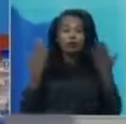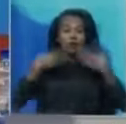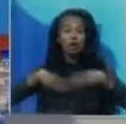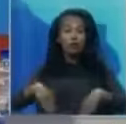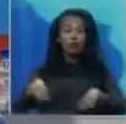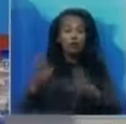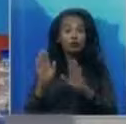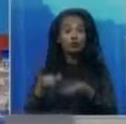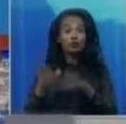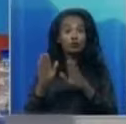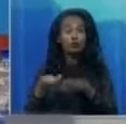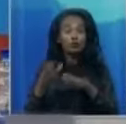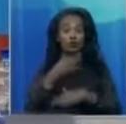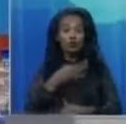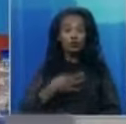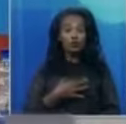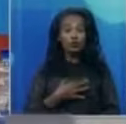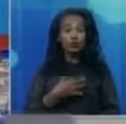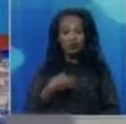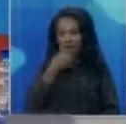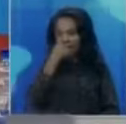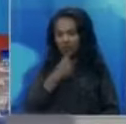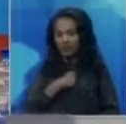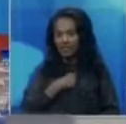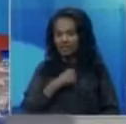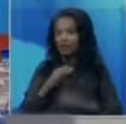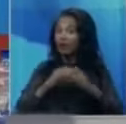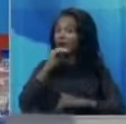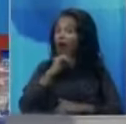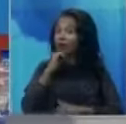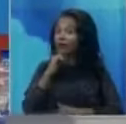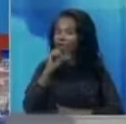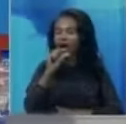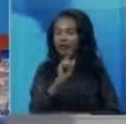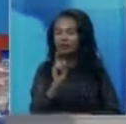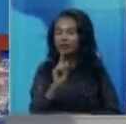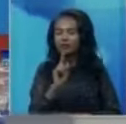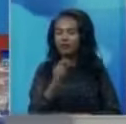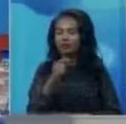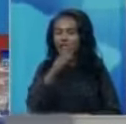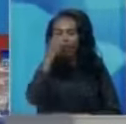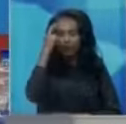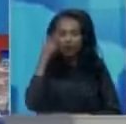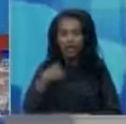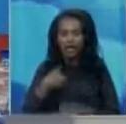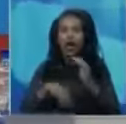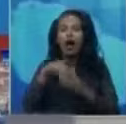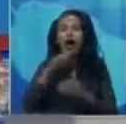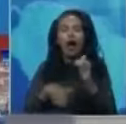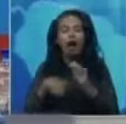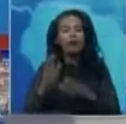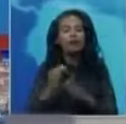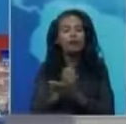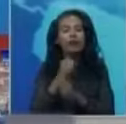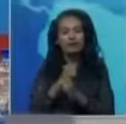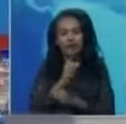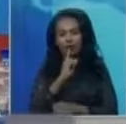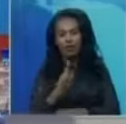ሱፍ በእኔ እምነት ባይበልጥ አያንስም። ሃንድ ሜድ ነው፣ በእጅ የተሰራ ነው። በጣም ጽዳት ያለው ስራ